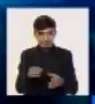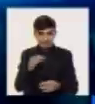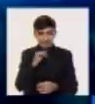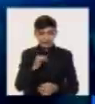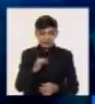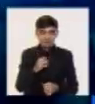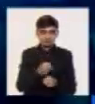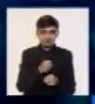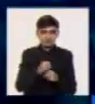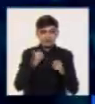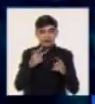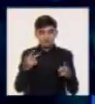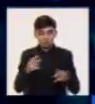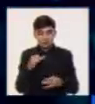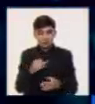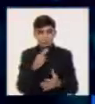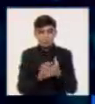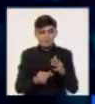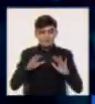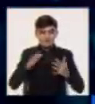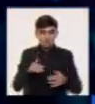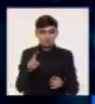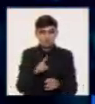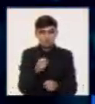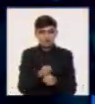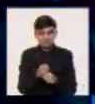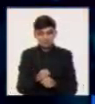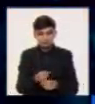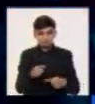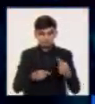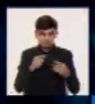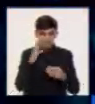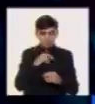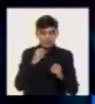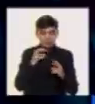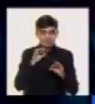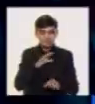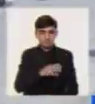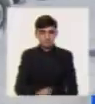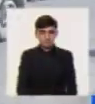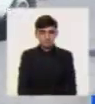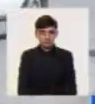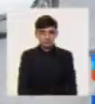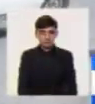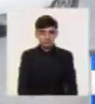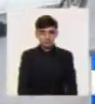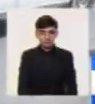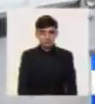үгіт-насихатты қалай жүргізу керек екенін және жеңілген жағдайда қалай есе қайтаруға болатыны туралы айтты.